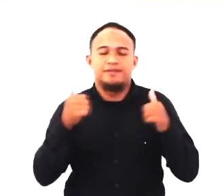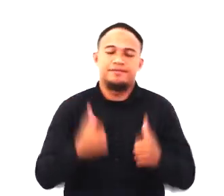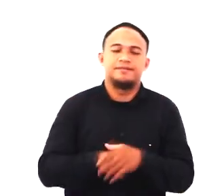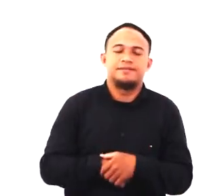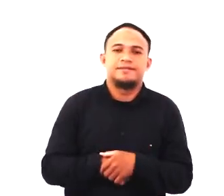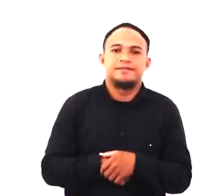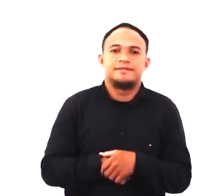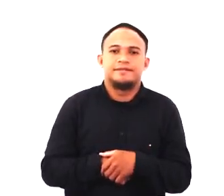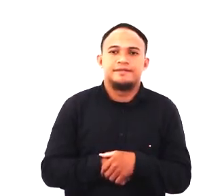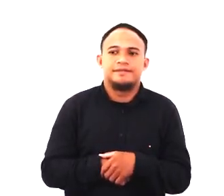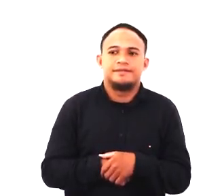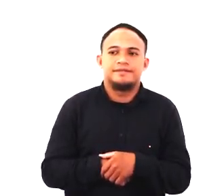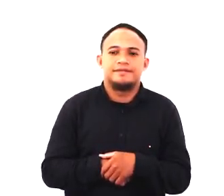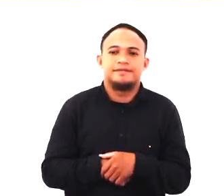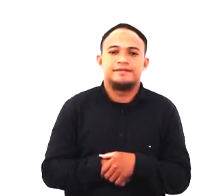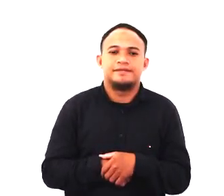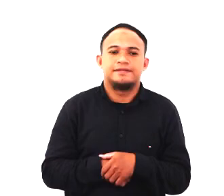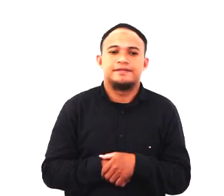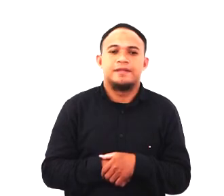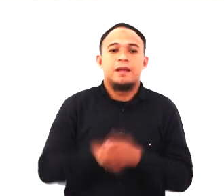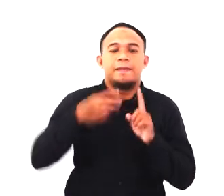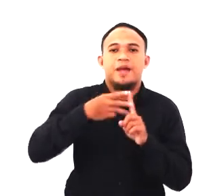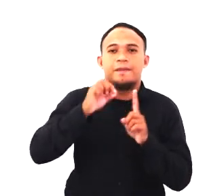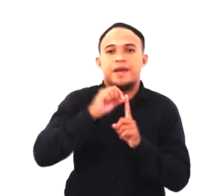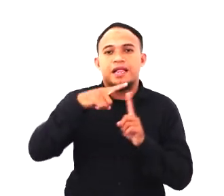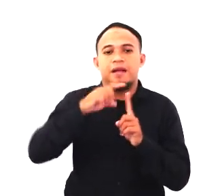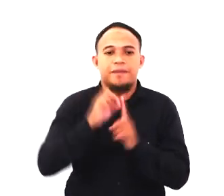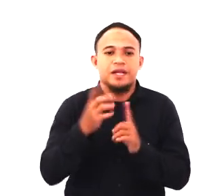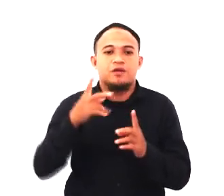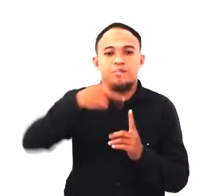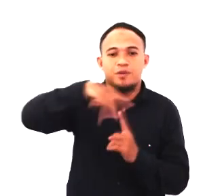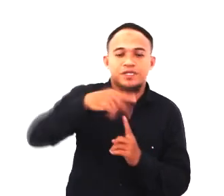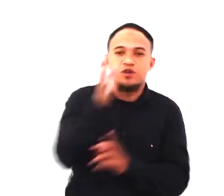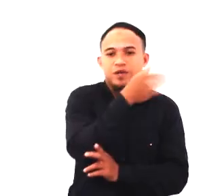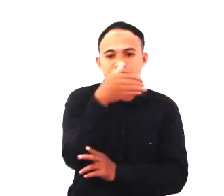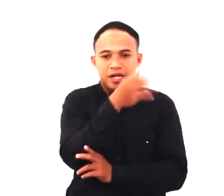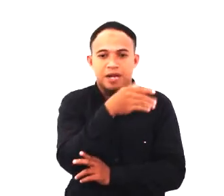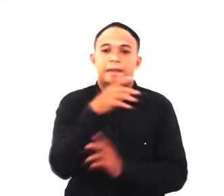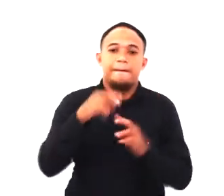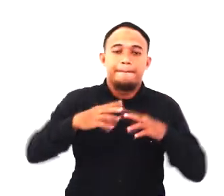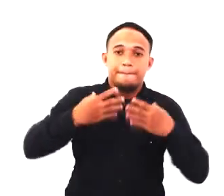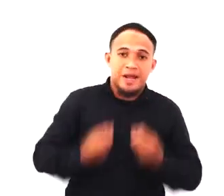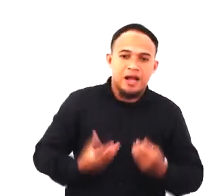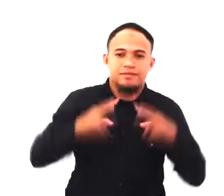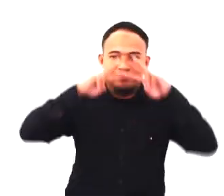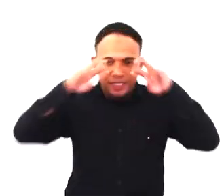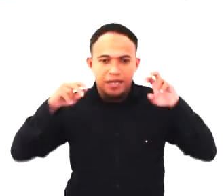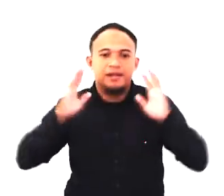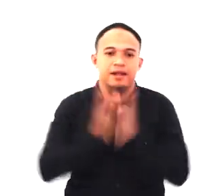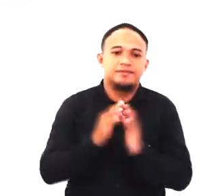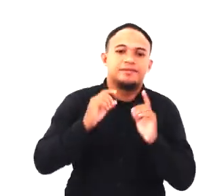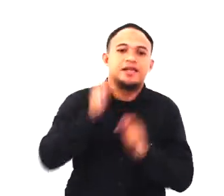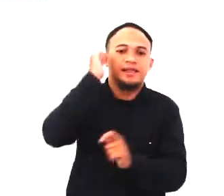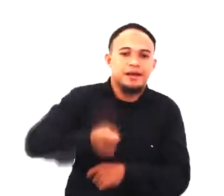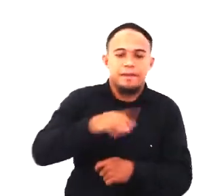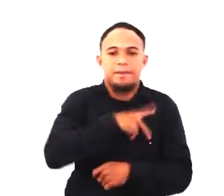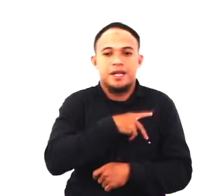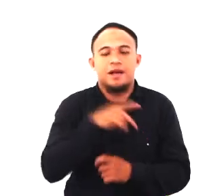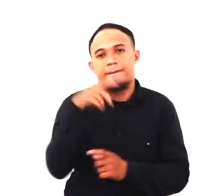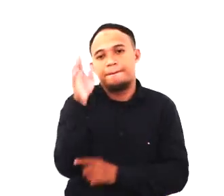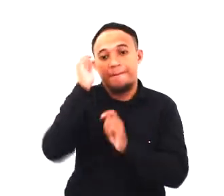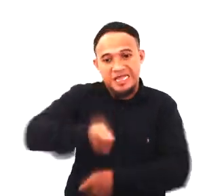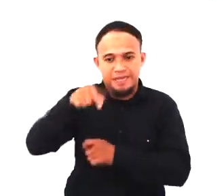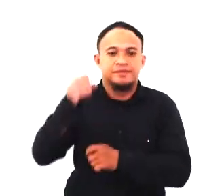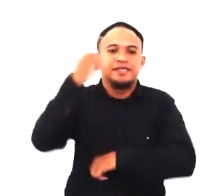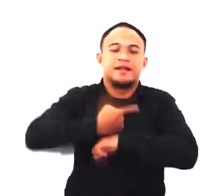Provinsi Sulawesi Utara, Badan Penelitian dan Pengembangan Pertanian Kementerian Pertanian pada Sabtu